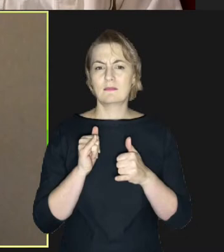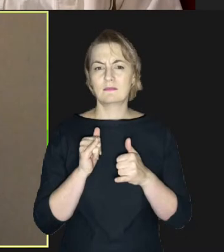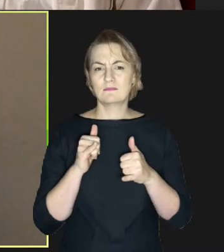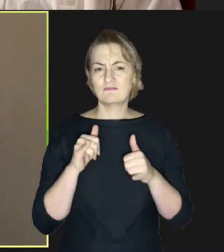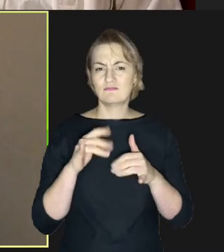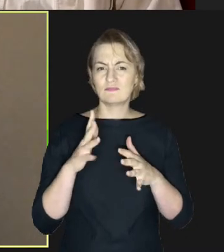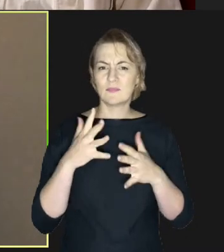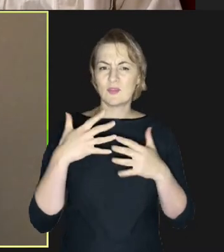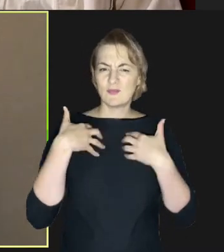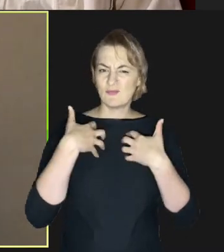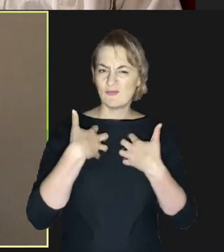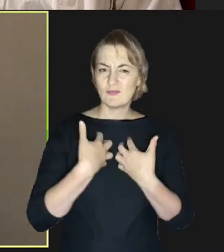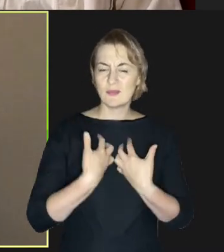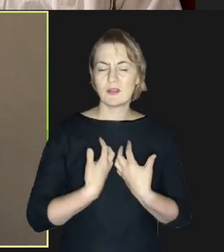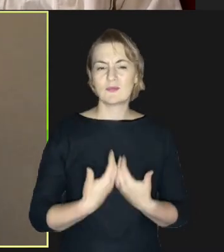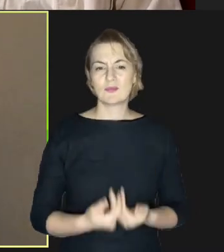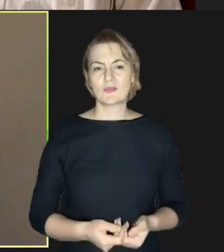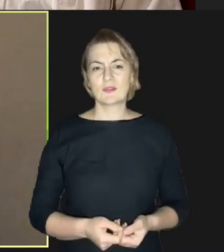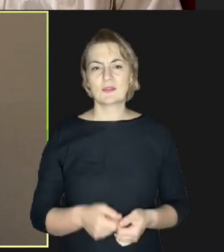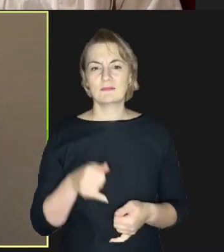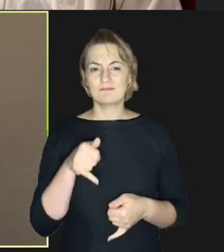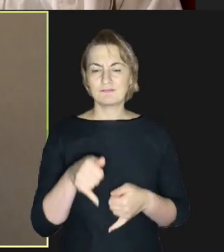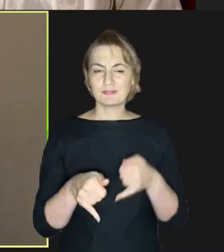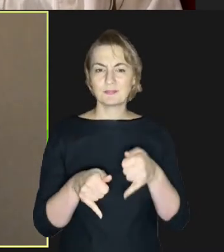znużone po biegu.